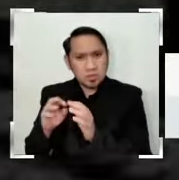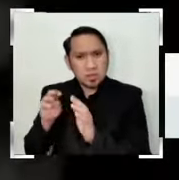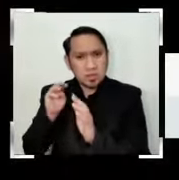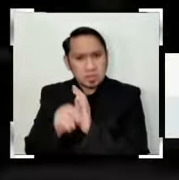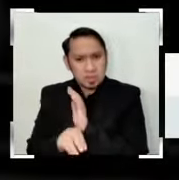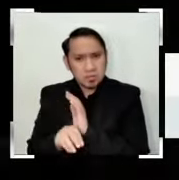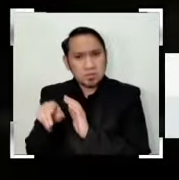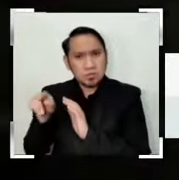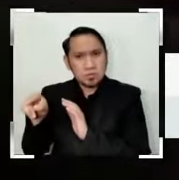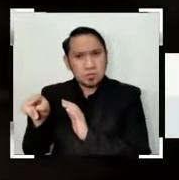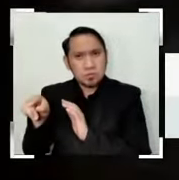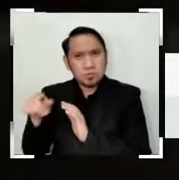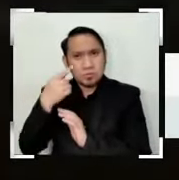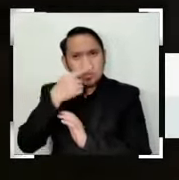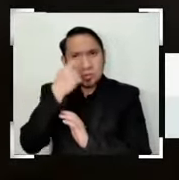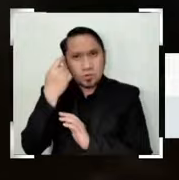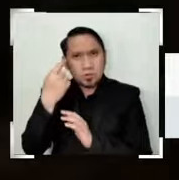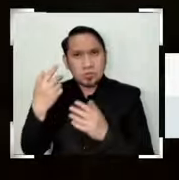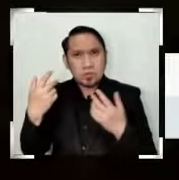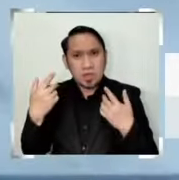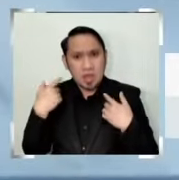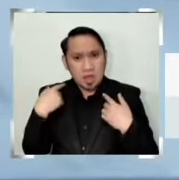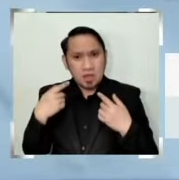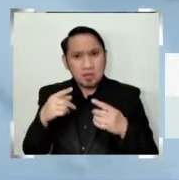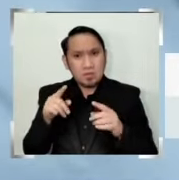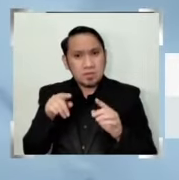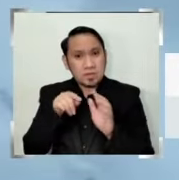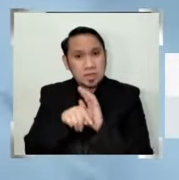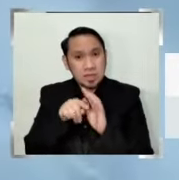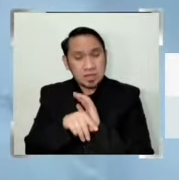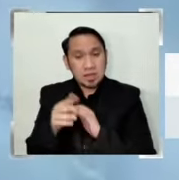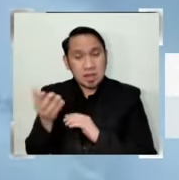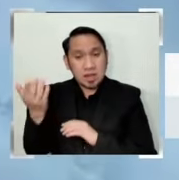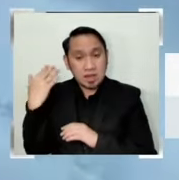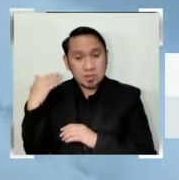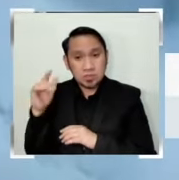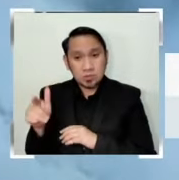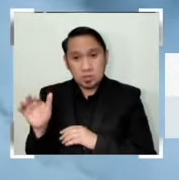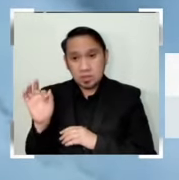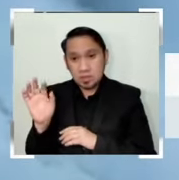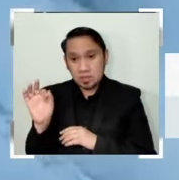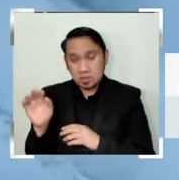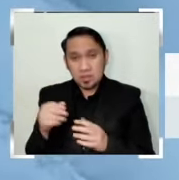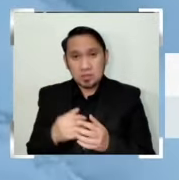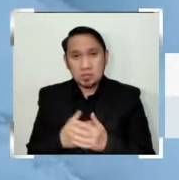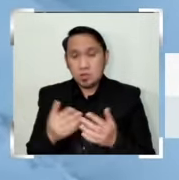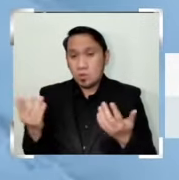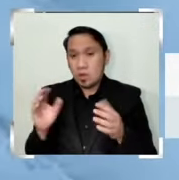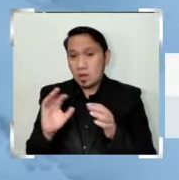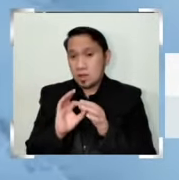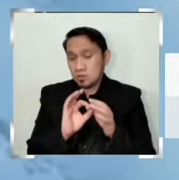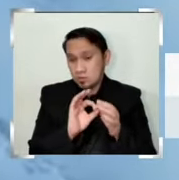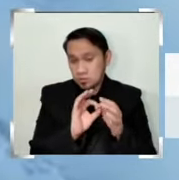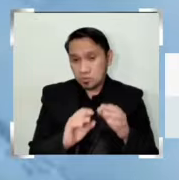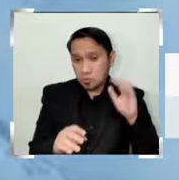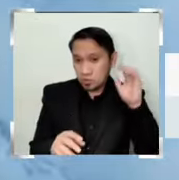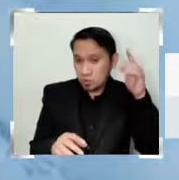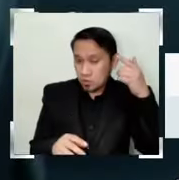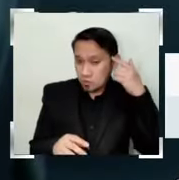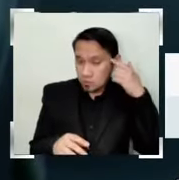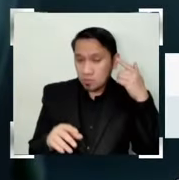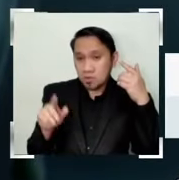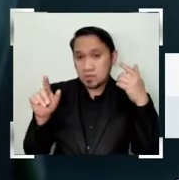na pagpatay sa 3 individual noong 2019. Wala raw kinalaman dito ang kaso ng pagpatay kay Governor Ruel Digamo noong March